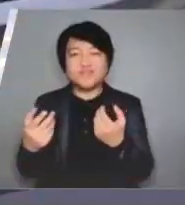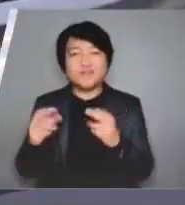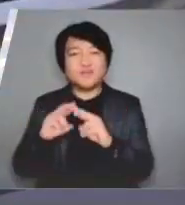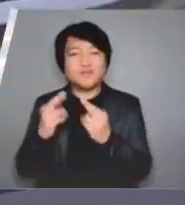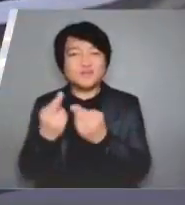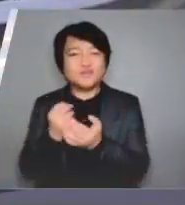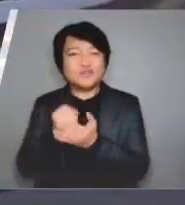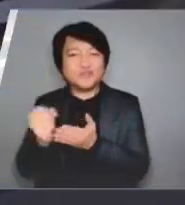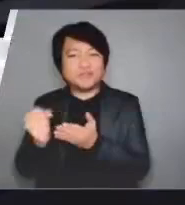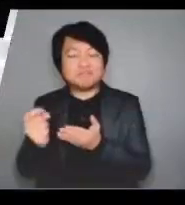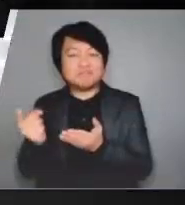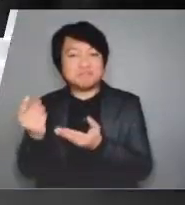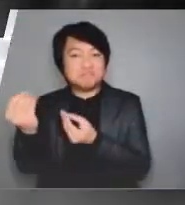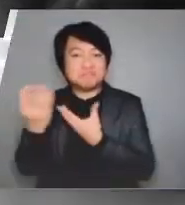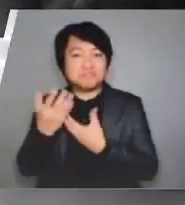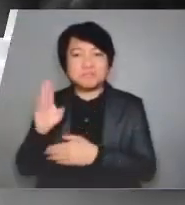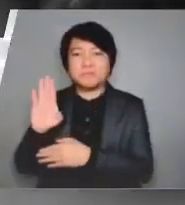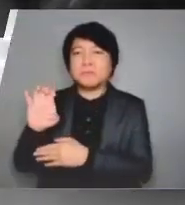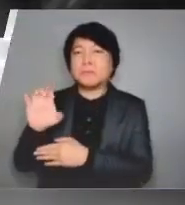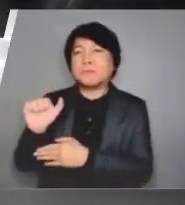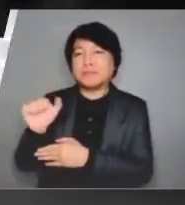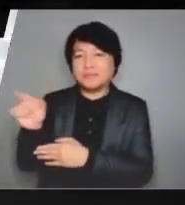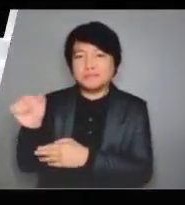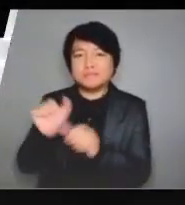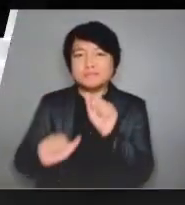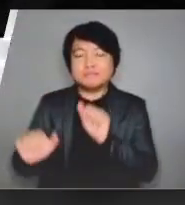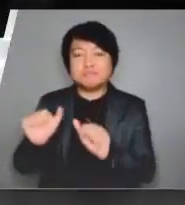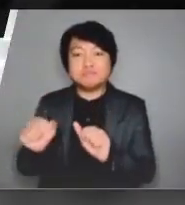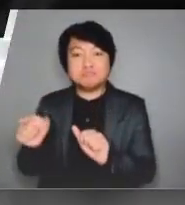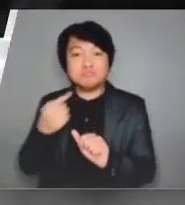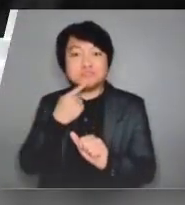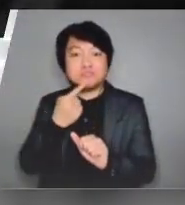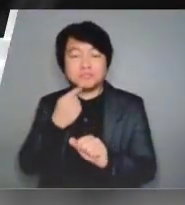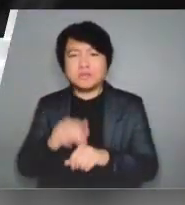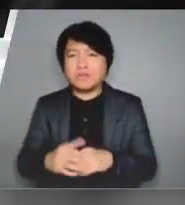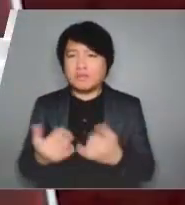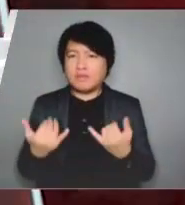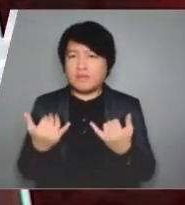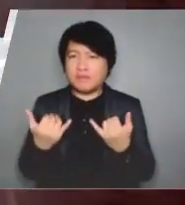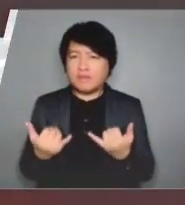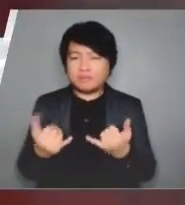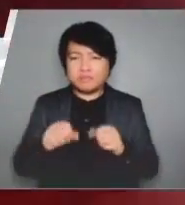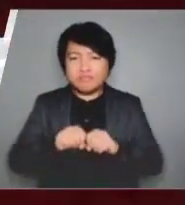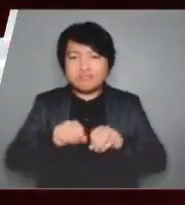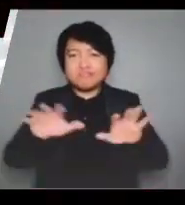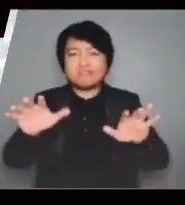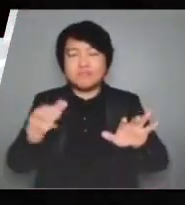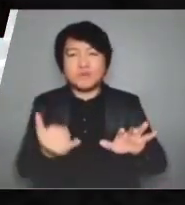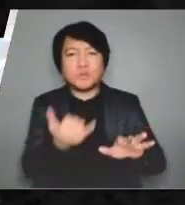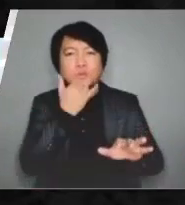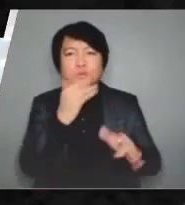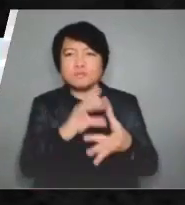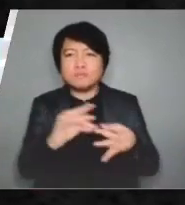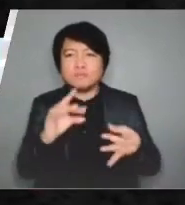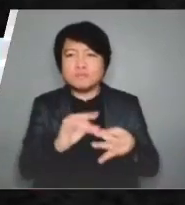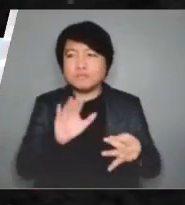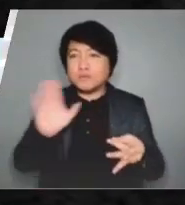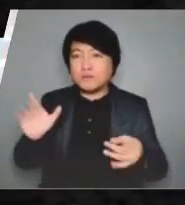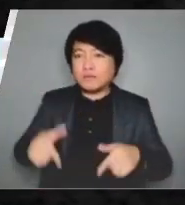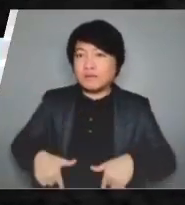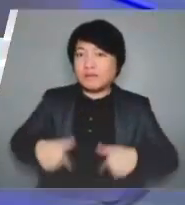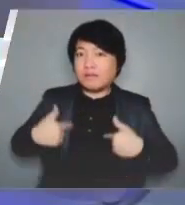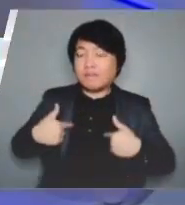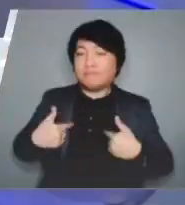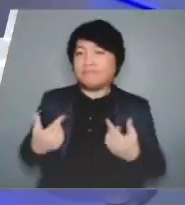saloobin. Ayon kay Bea, pinaka-naapektuhan siya sa pagkalat ng maling kwento tungkol sa kanyang buhay.